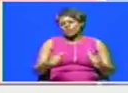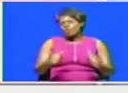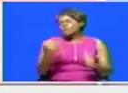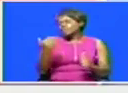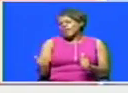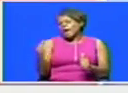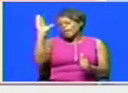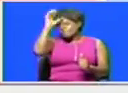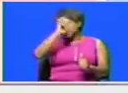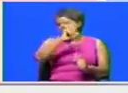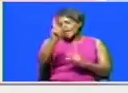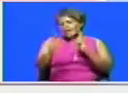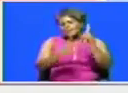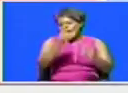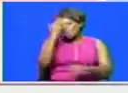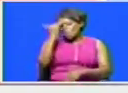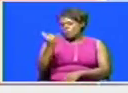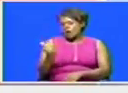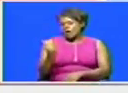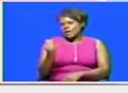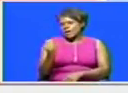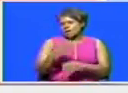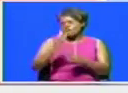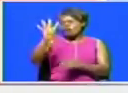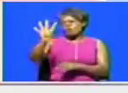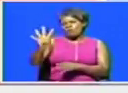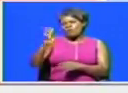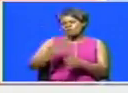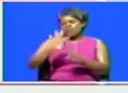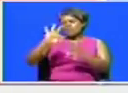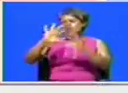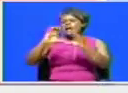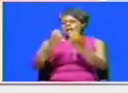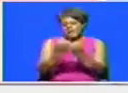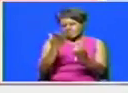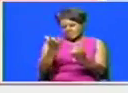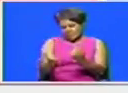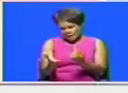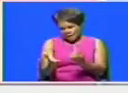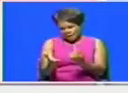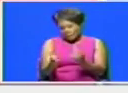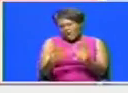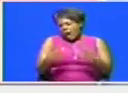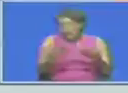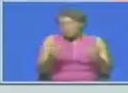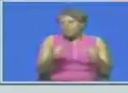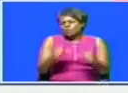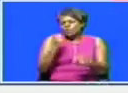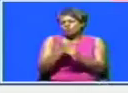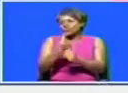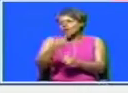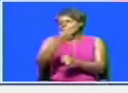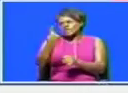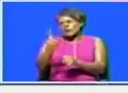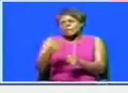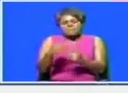mtihani skuli? Kwa sababu kumaliza school fees. Kuna mtihani wa KCP ndio umefika. Mtihani wa KCSE ndio umefika. Inakuwaje mtoto wako anaenda kufanya mtihani akiwa na